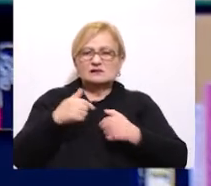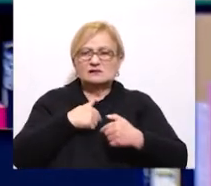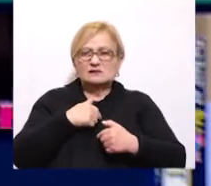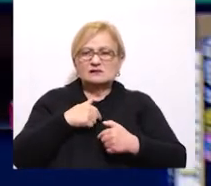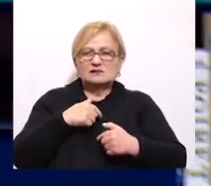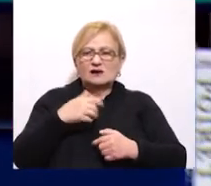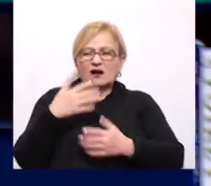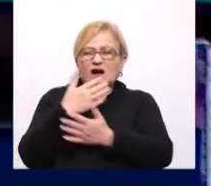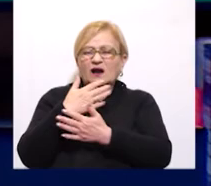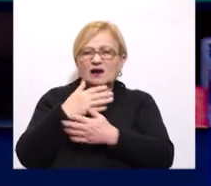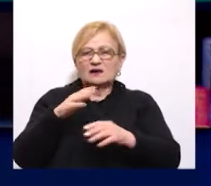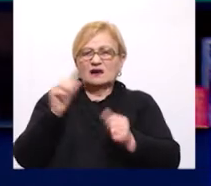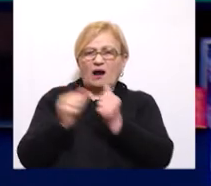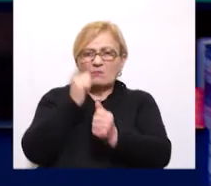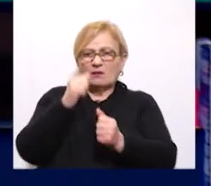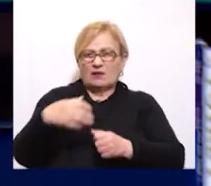გამხმარი ხელით.